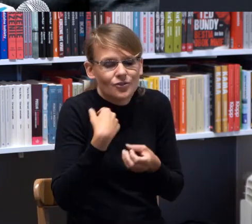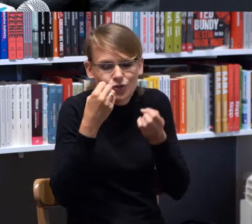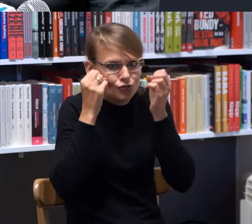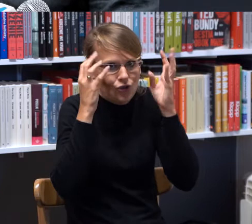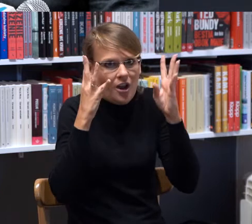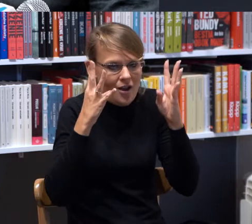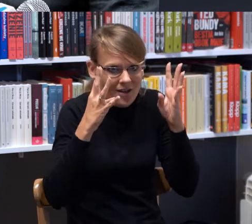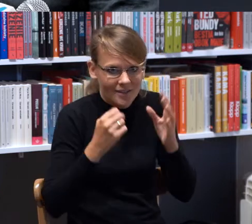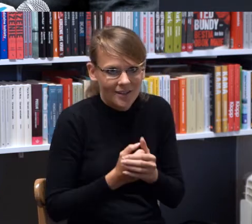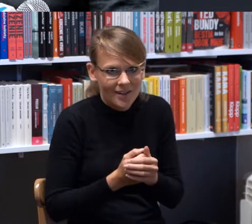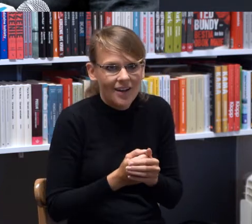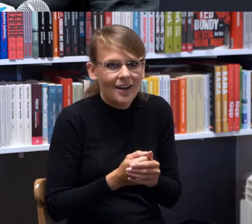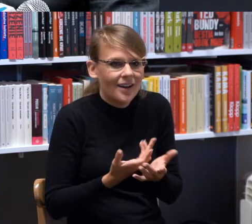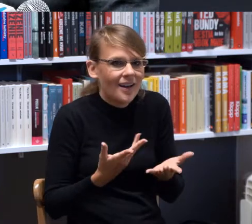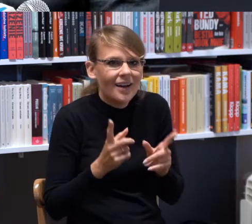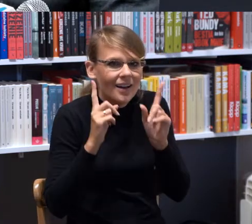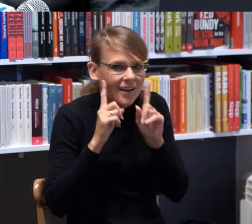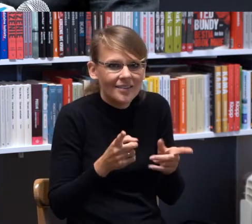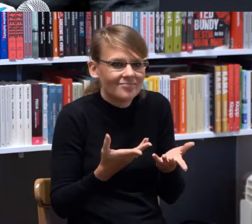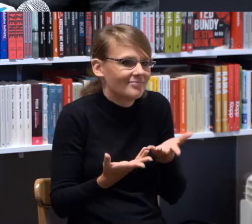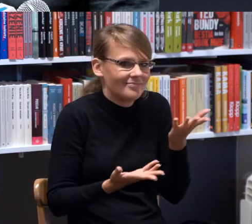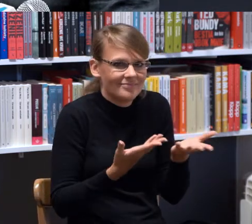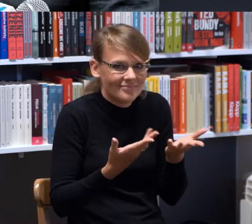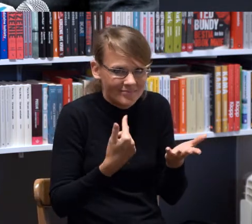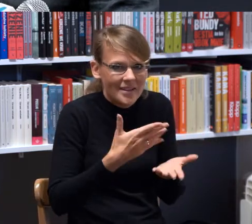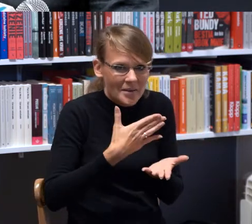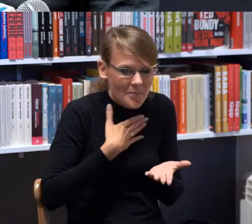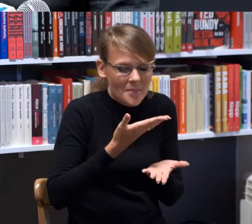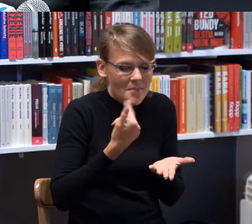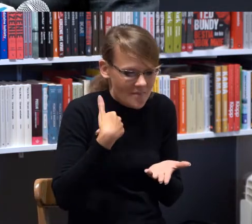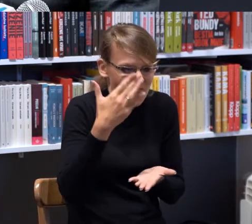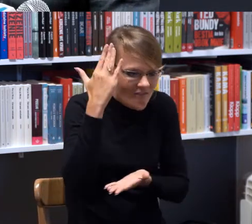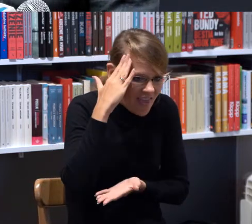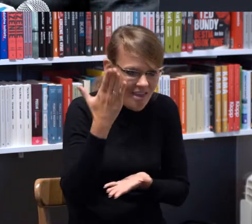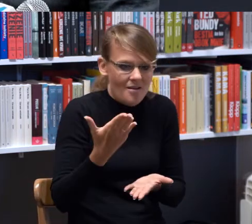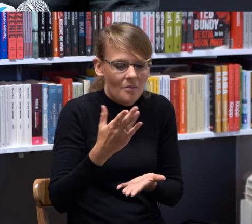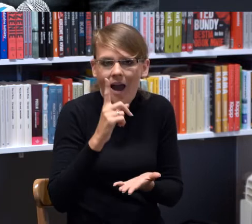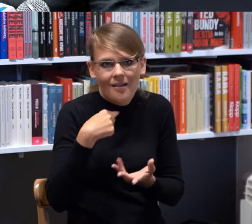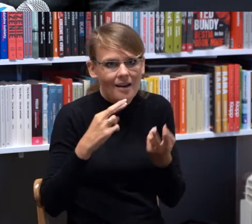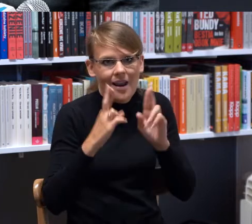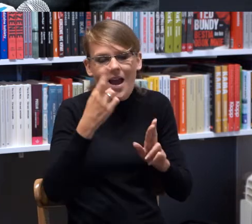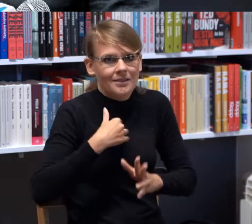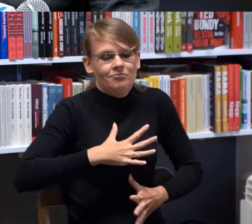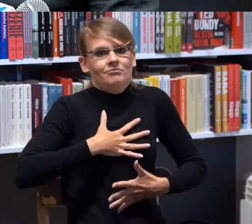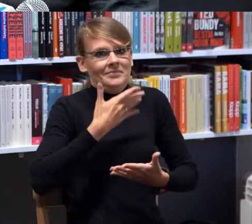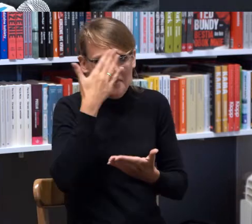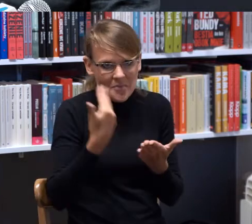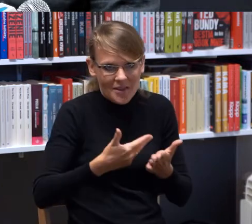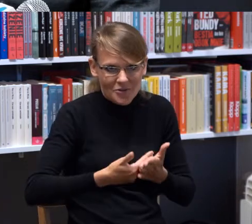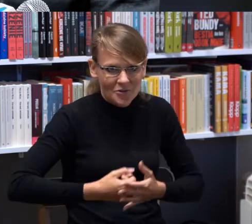zszokowana. No. Mimo, że ten szok mój w ogóle nie jest ugruntowany w mojej wiedzy. Nie wiem, dlaczego taką mam reakcję, ale taką mam.